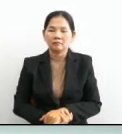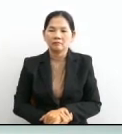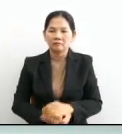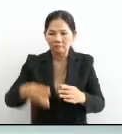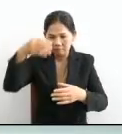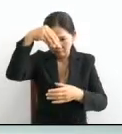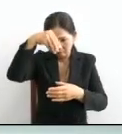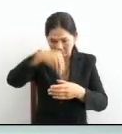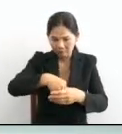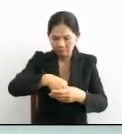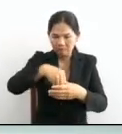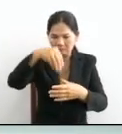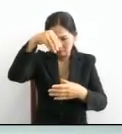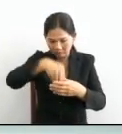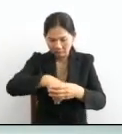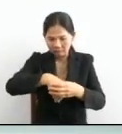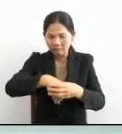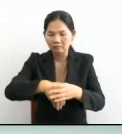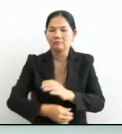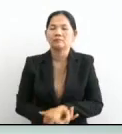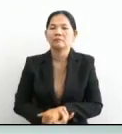ទៅបញ្ចូល